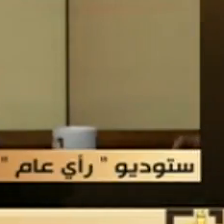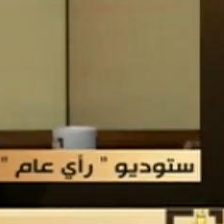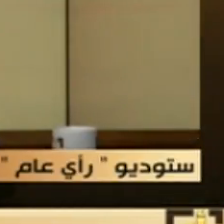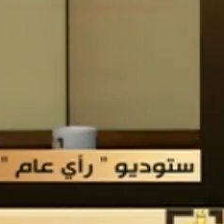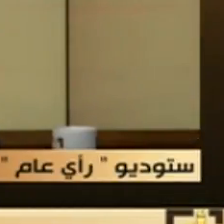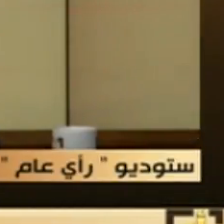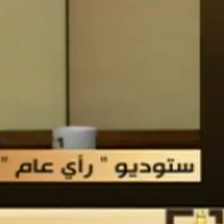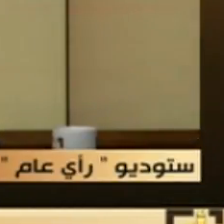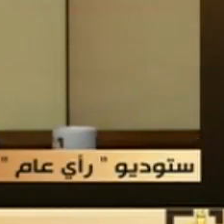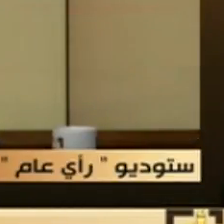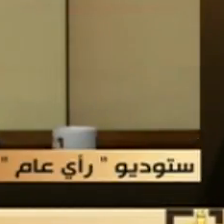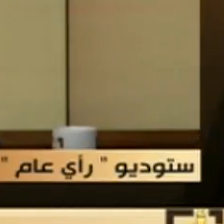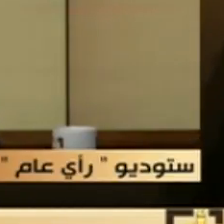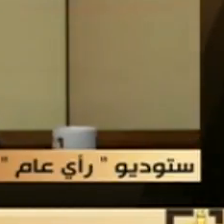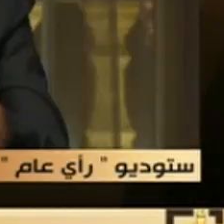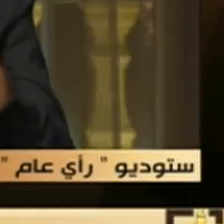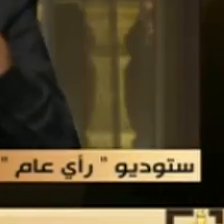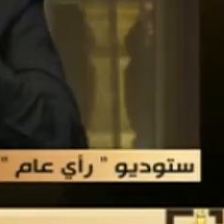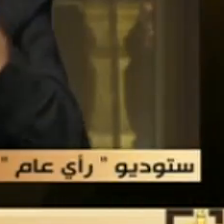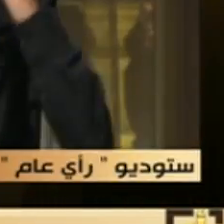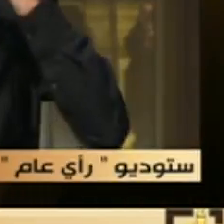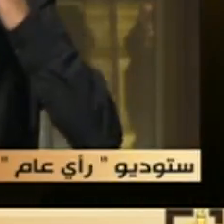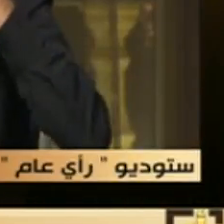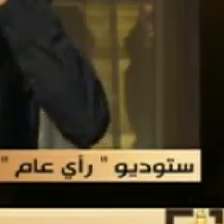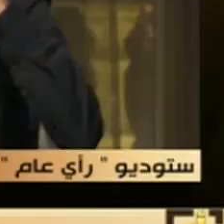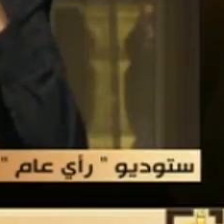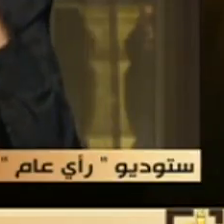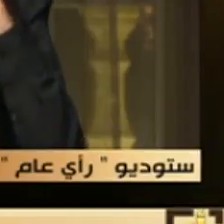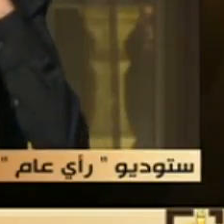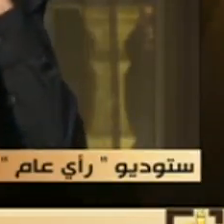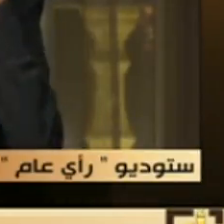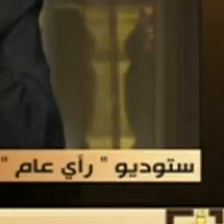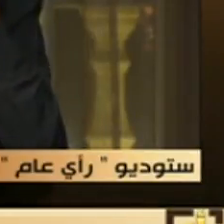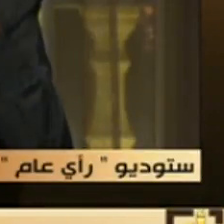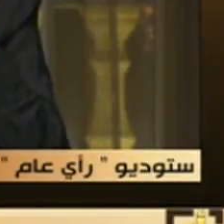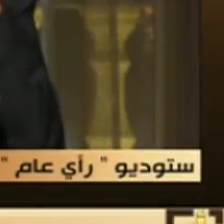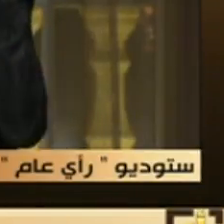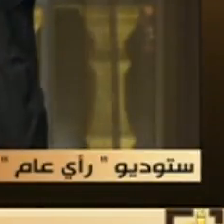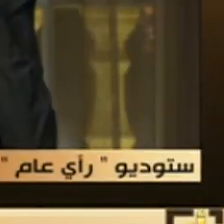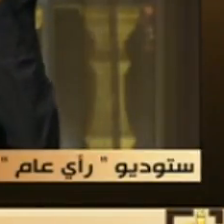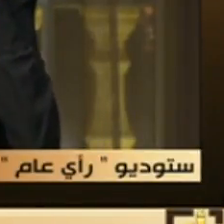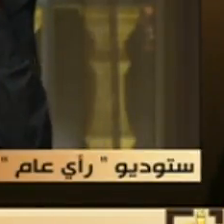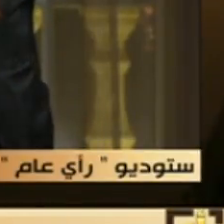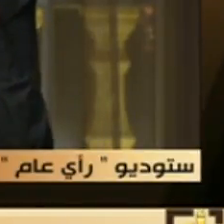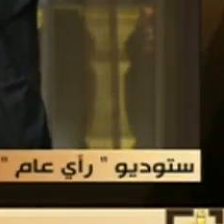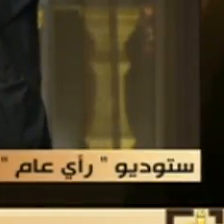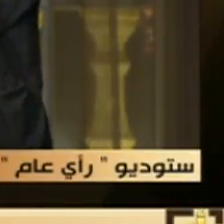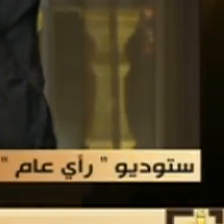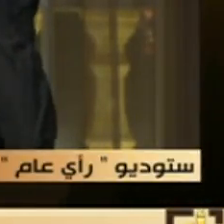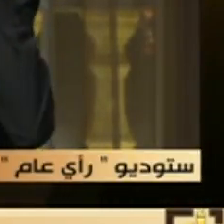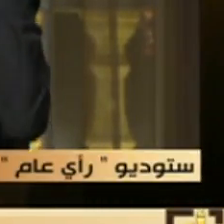انت تعرضت لها شخصيا؟ في طبعا شوية أنا لما باجي أتكلم مع الناس في